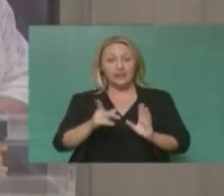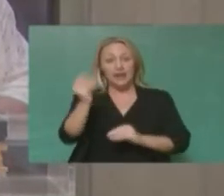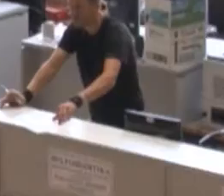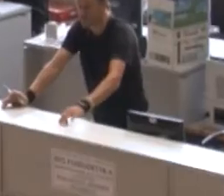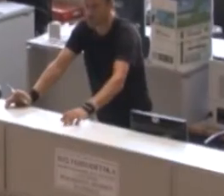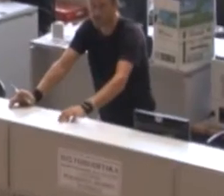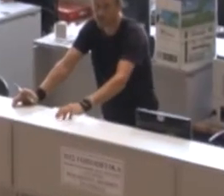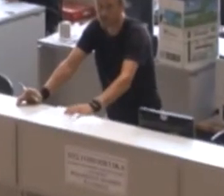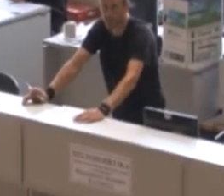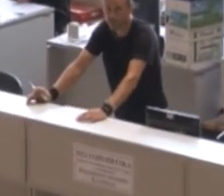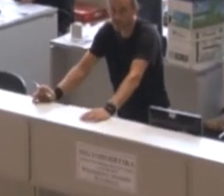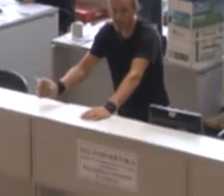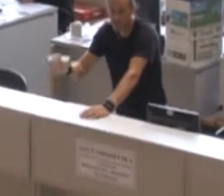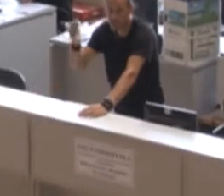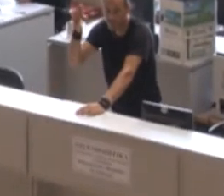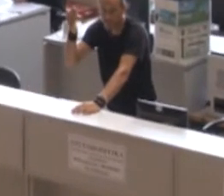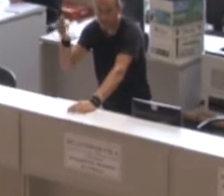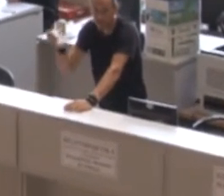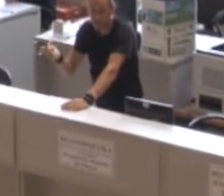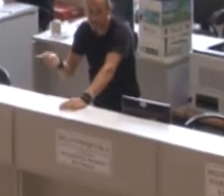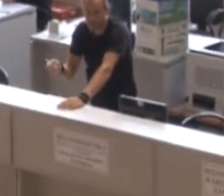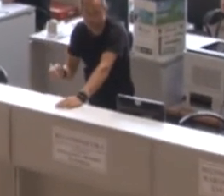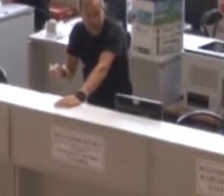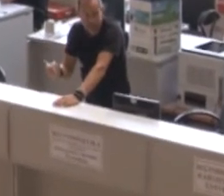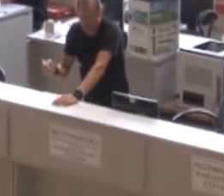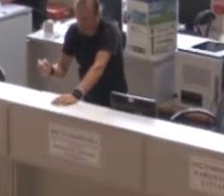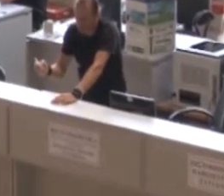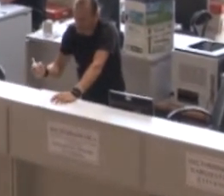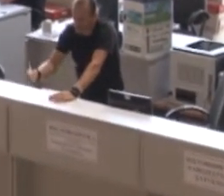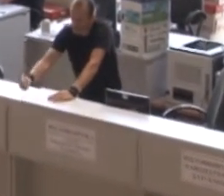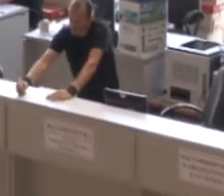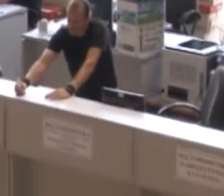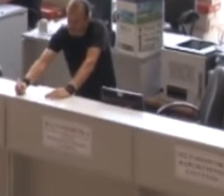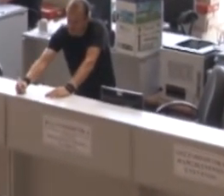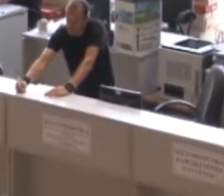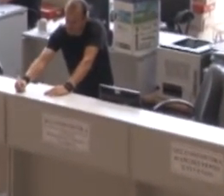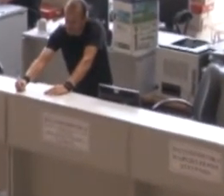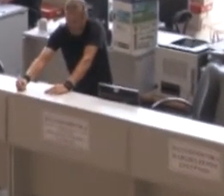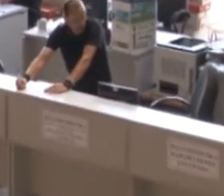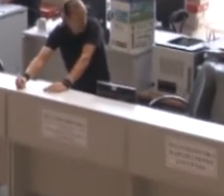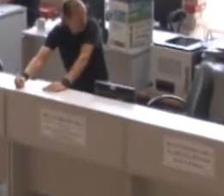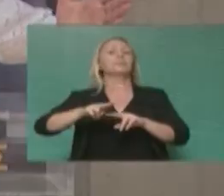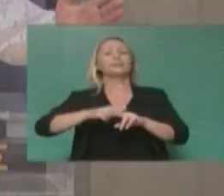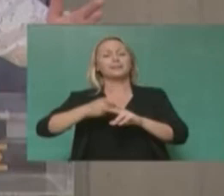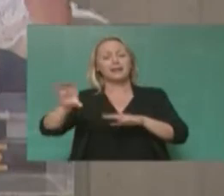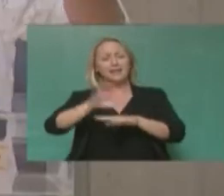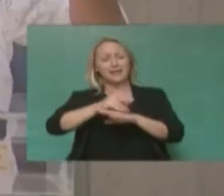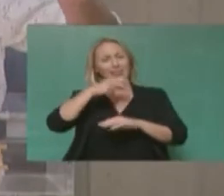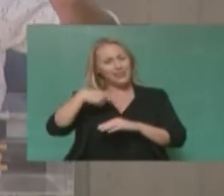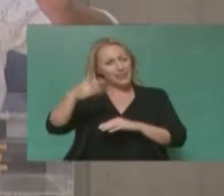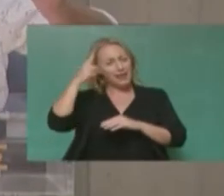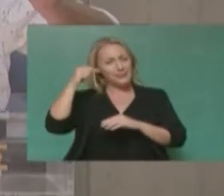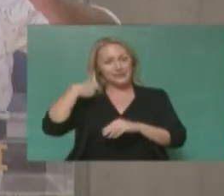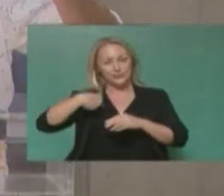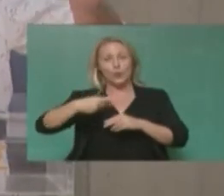καλύτερους. Θα εξυγχρονίσουμε όλα τα ηλεκτρονικά στήματα του Δήμου. Πολλά θα θα ακούσετε. Στο τέλος θα